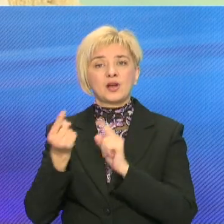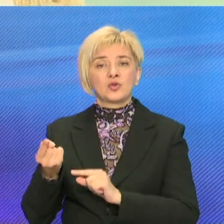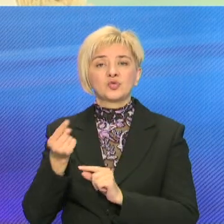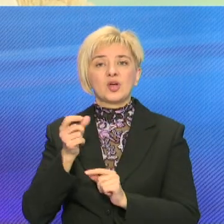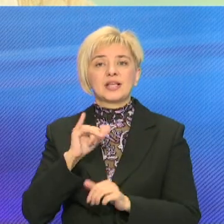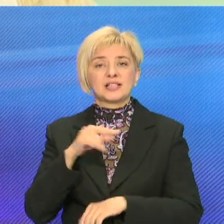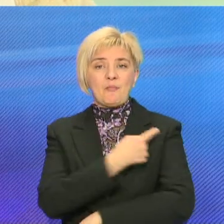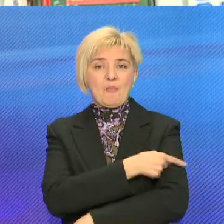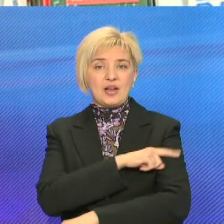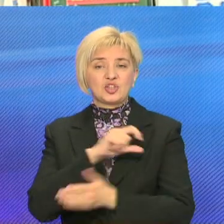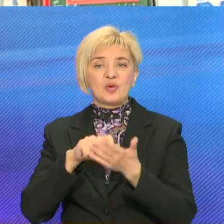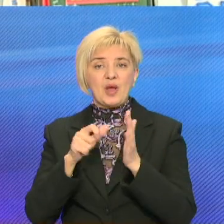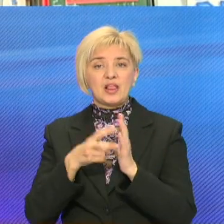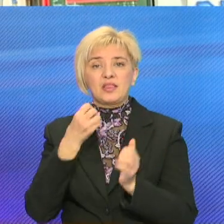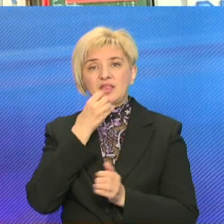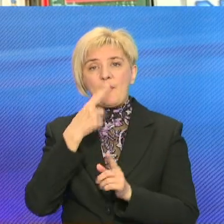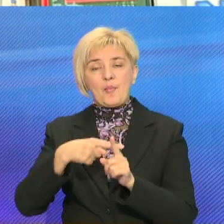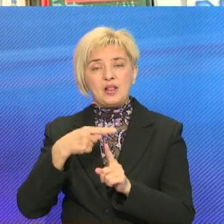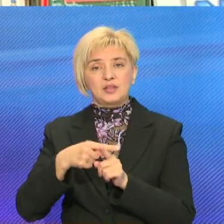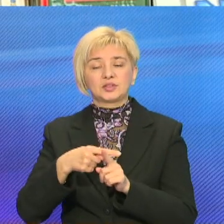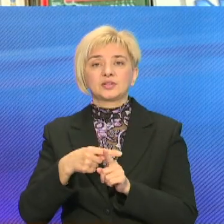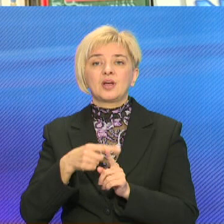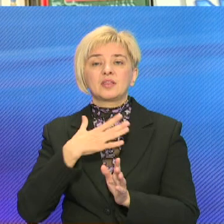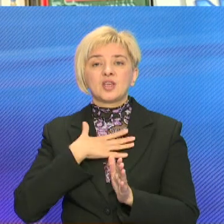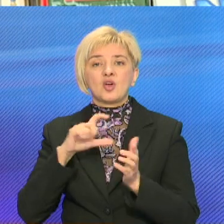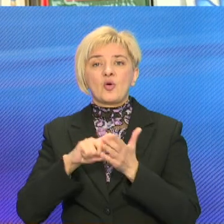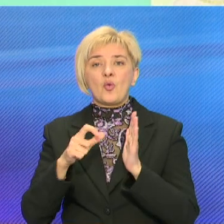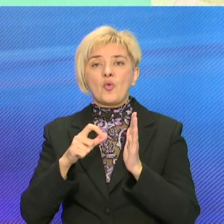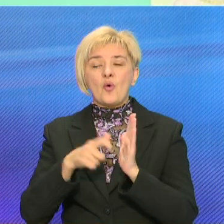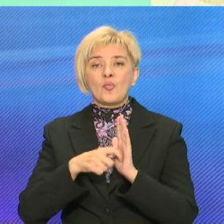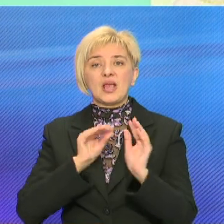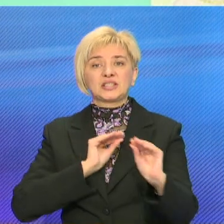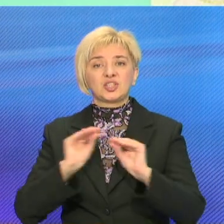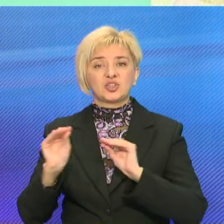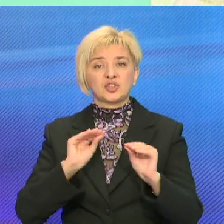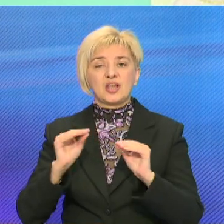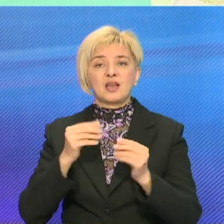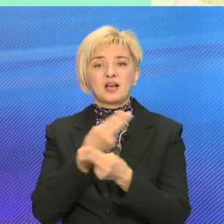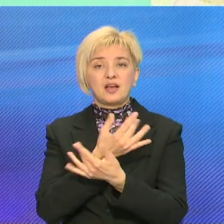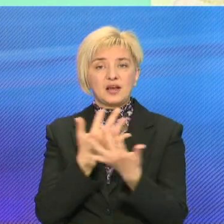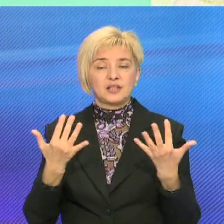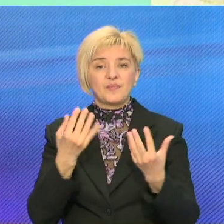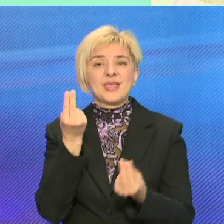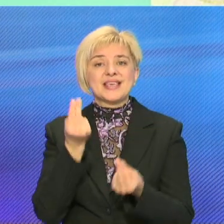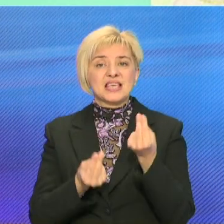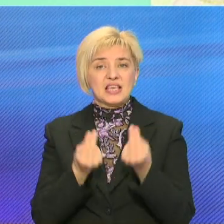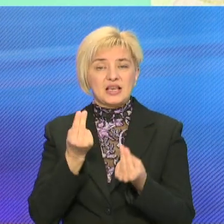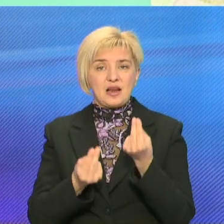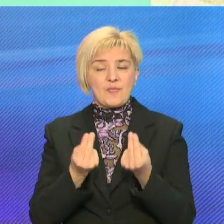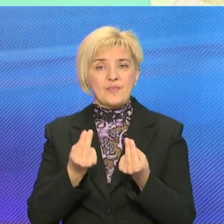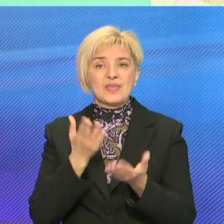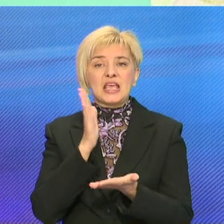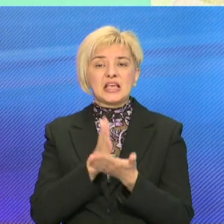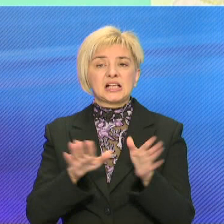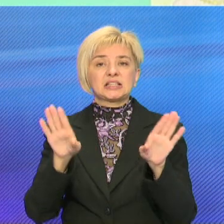на становчее. Наша комната оснащена настольно-печатными играми, сюжетно-ролевыми играми. Есть